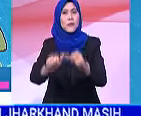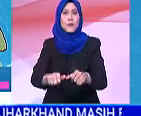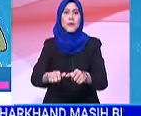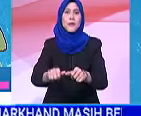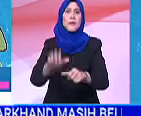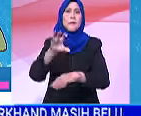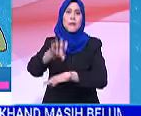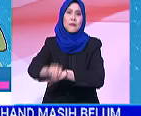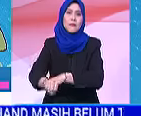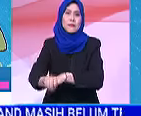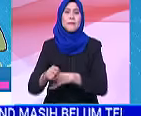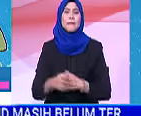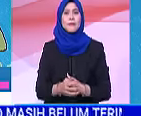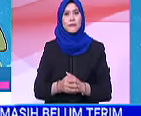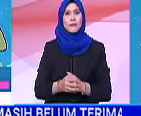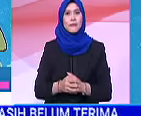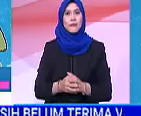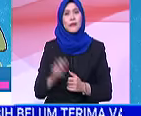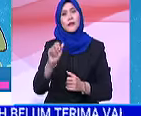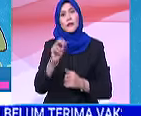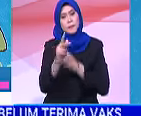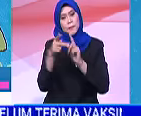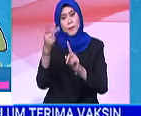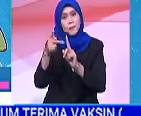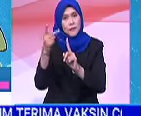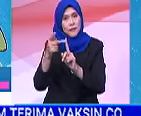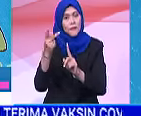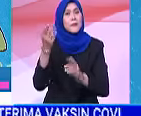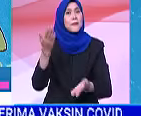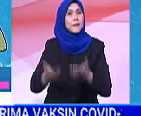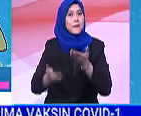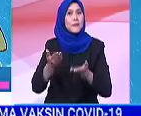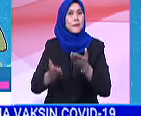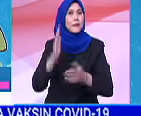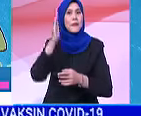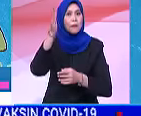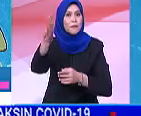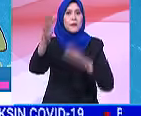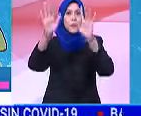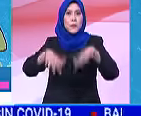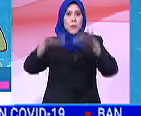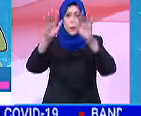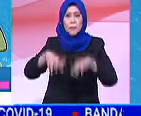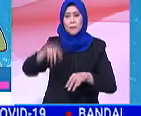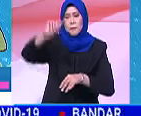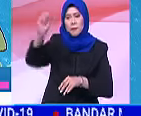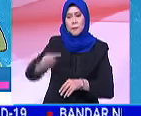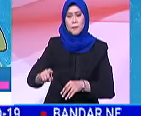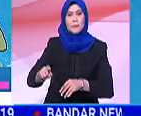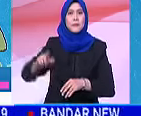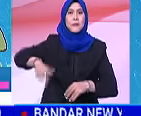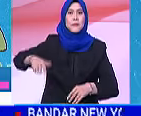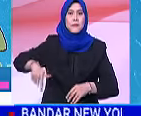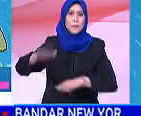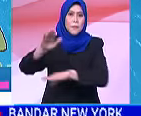ke awal malam nanti. Selain itu, negeri Pulau Pinang juga berpotensi untuk mengalami hujan beserta debut petir menjelang